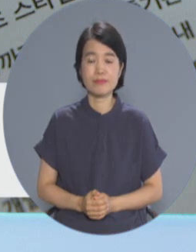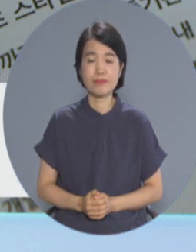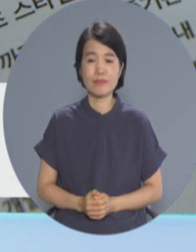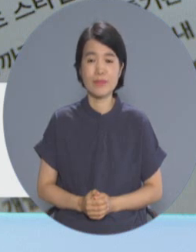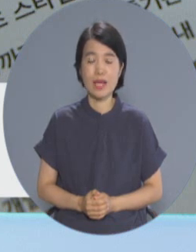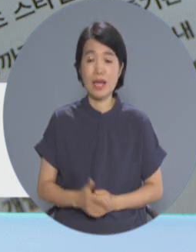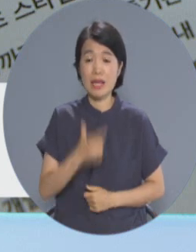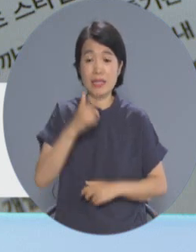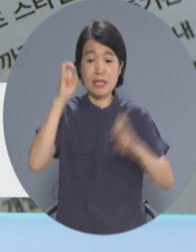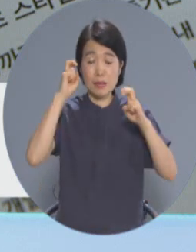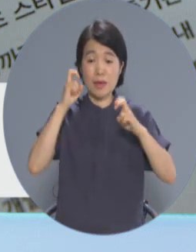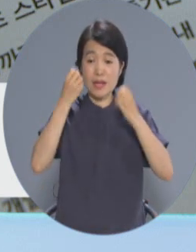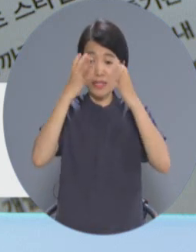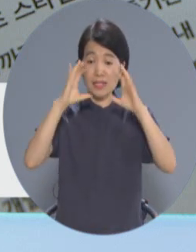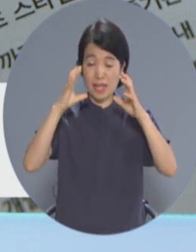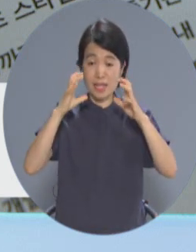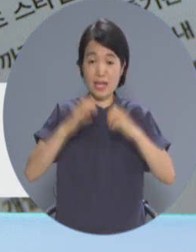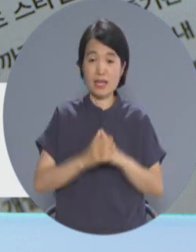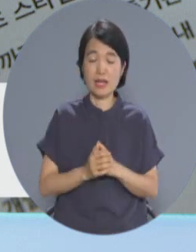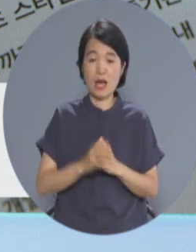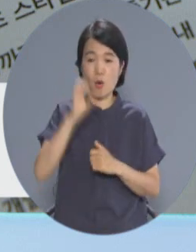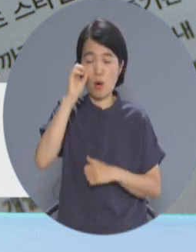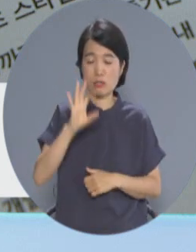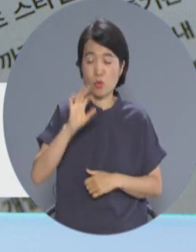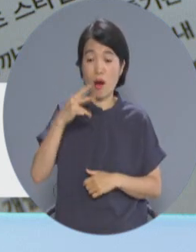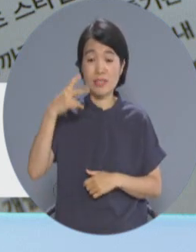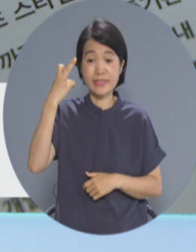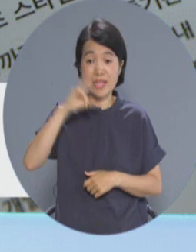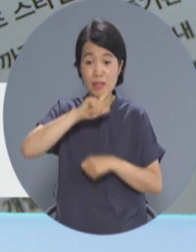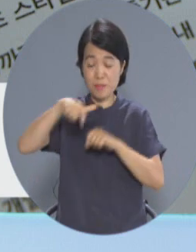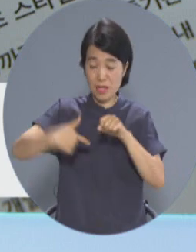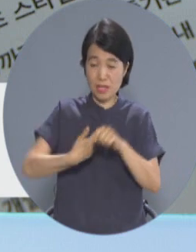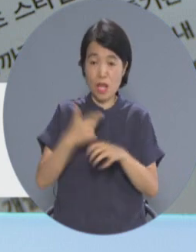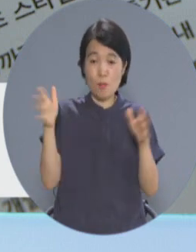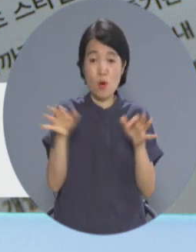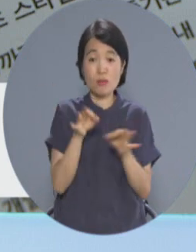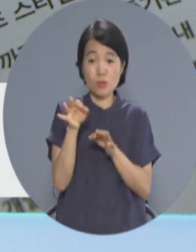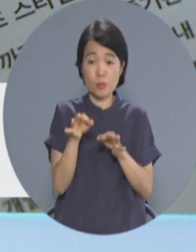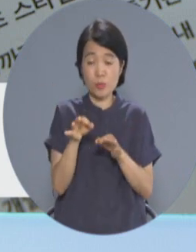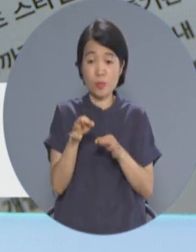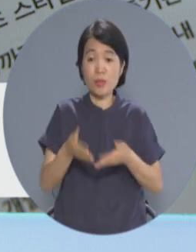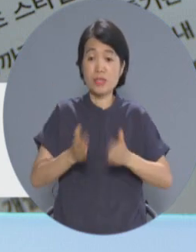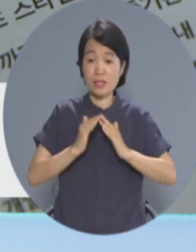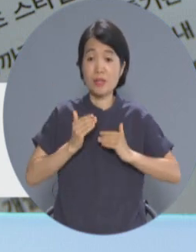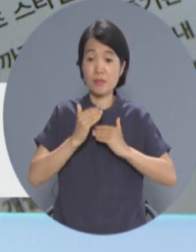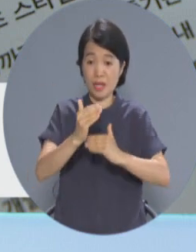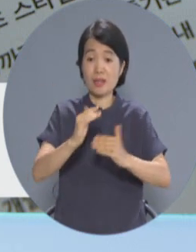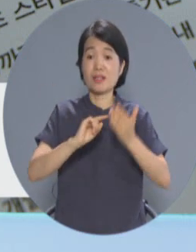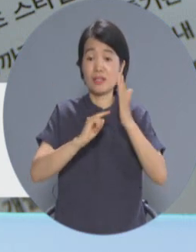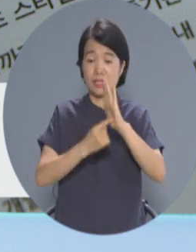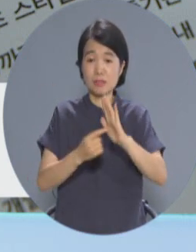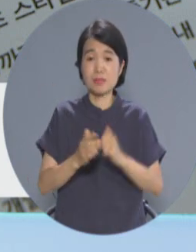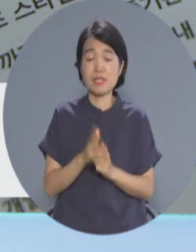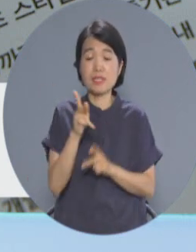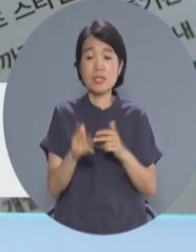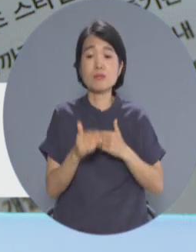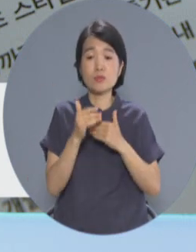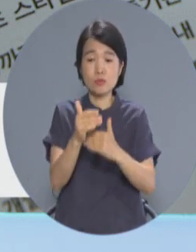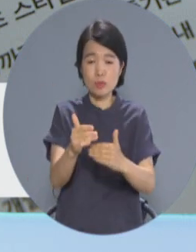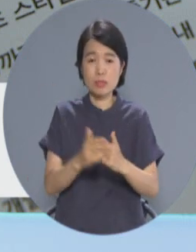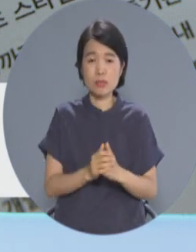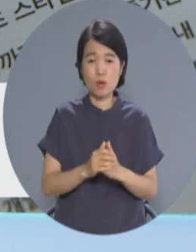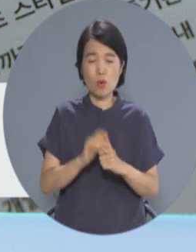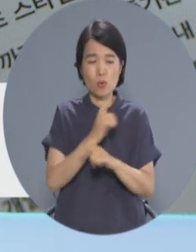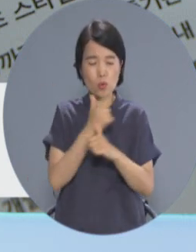유통 대기업인 신세계그룹이 광주 어등산 일대에 복합 쇼핑몰 건립을 추진하겠다고 나섰습니다. 사업 추진 과정에 여러